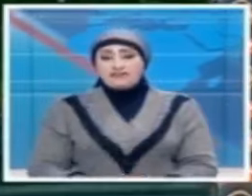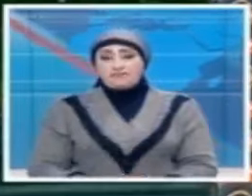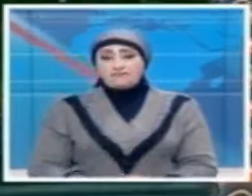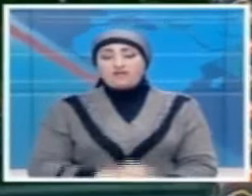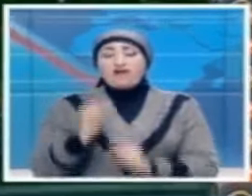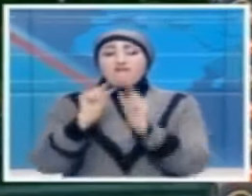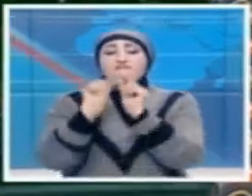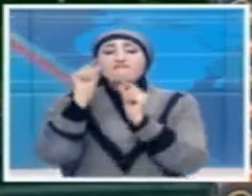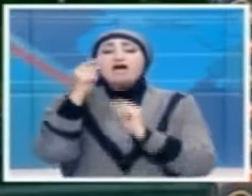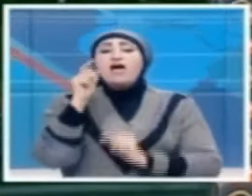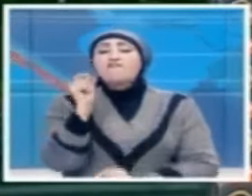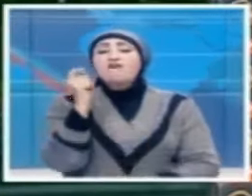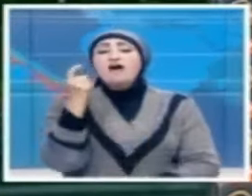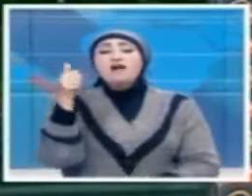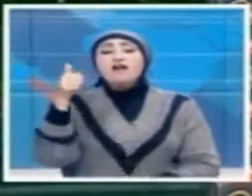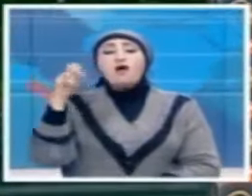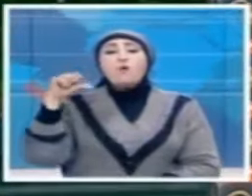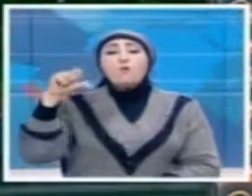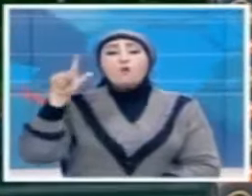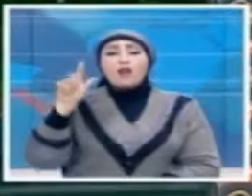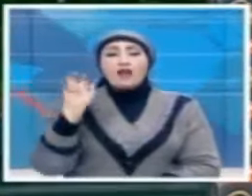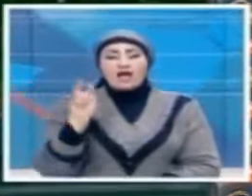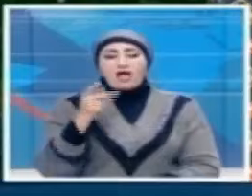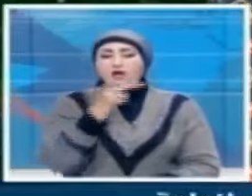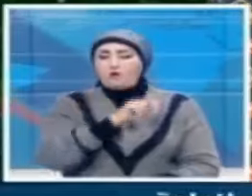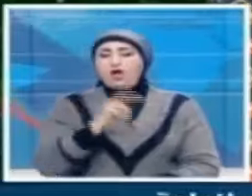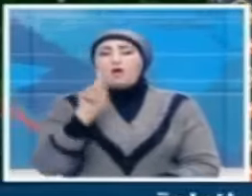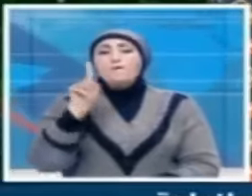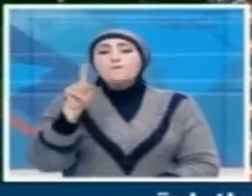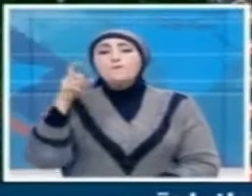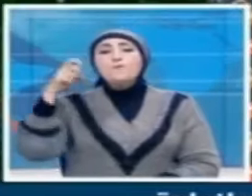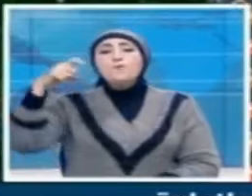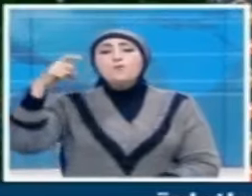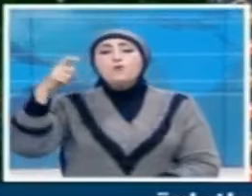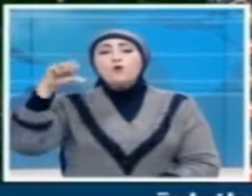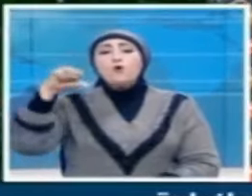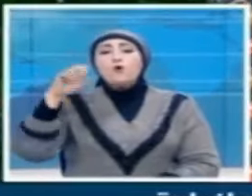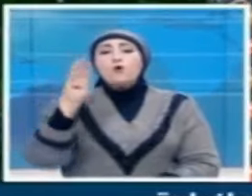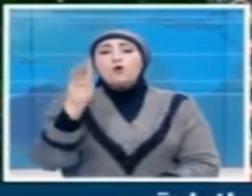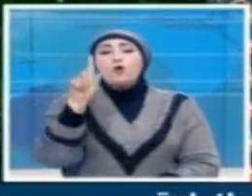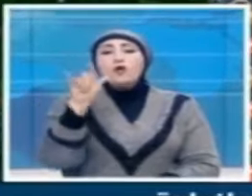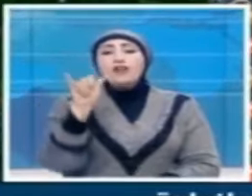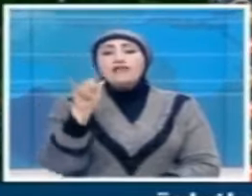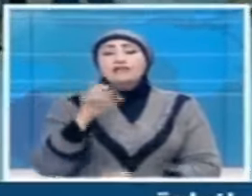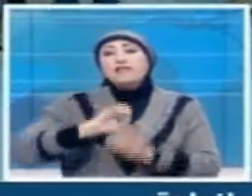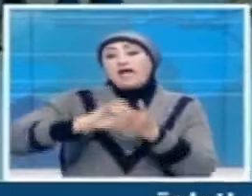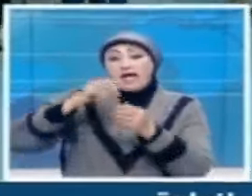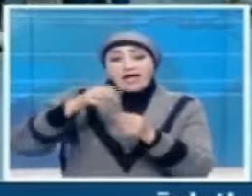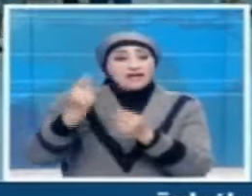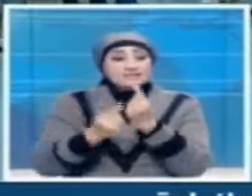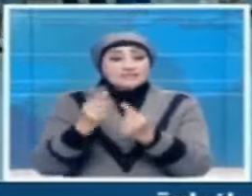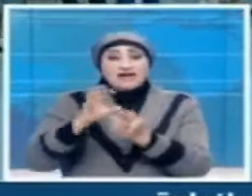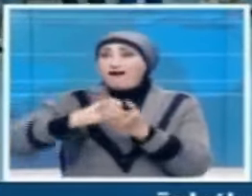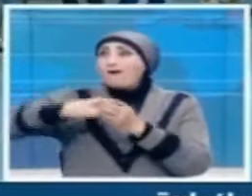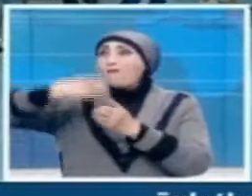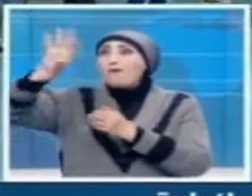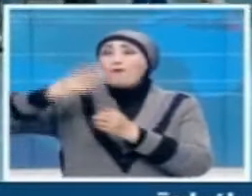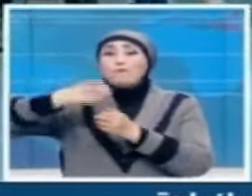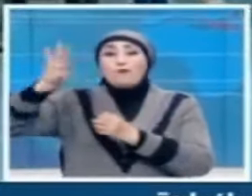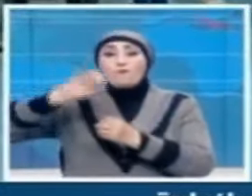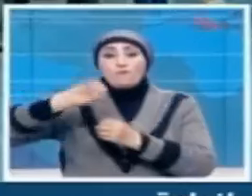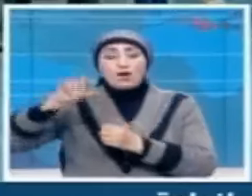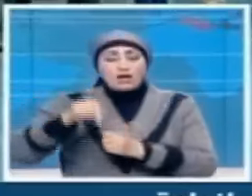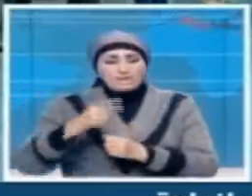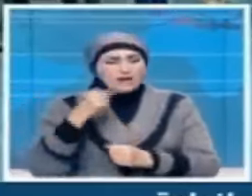الفراولة والبروكلي، والاهم ان غالبية العظمى من هذا المنتج للتصدير. ويعني لما سألت